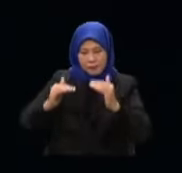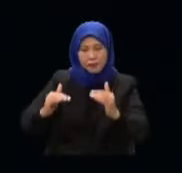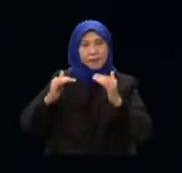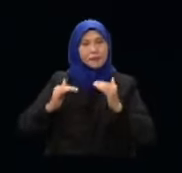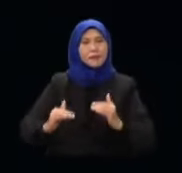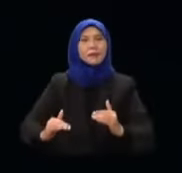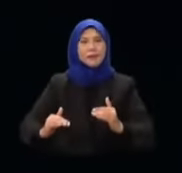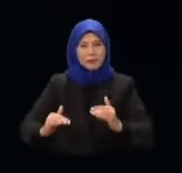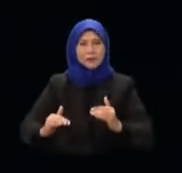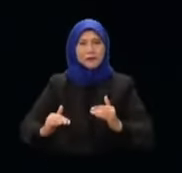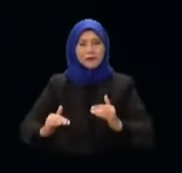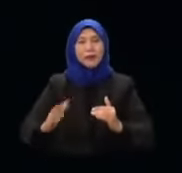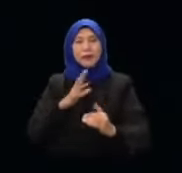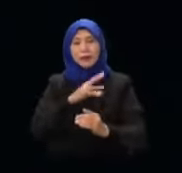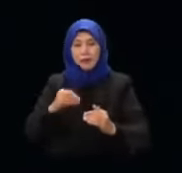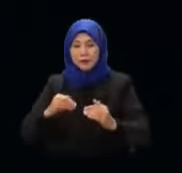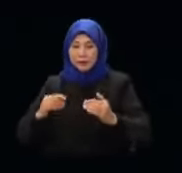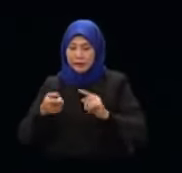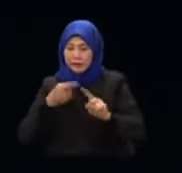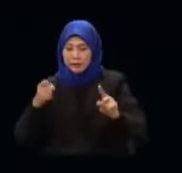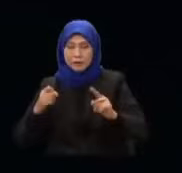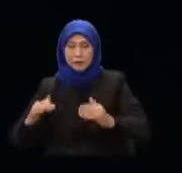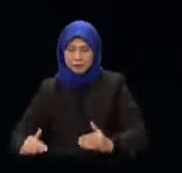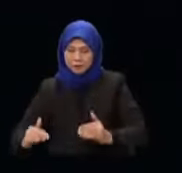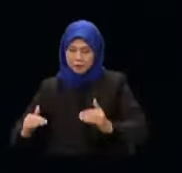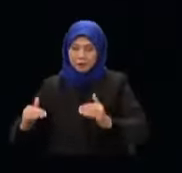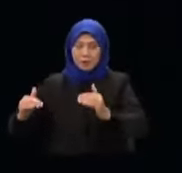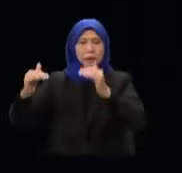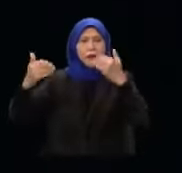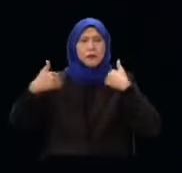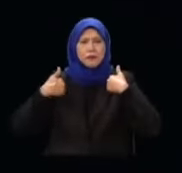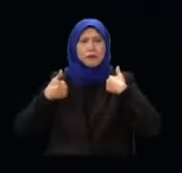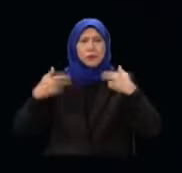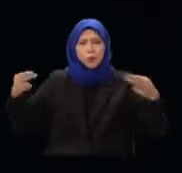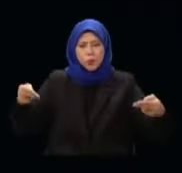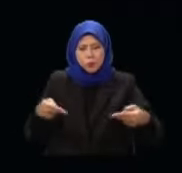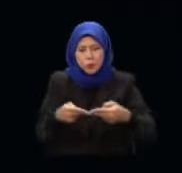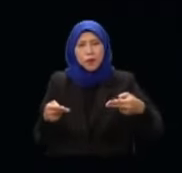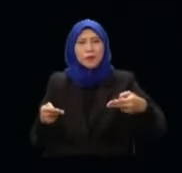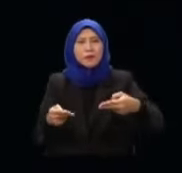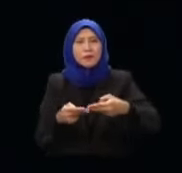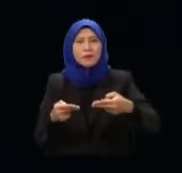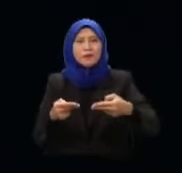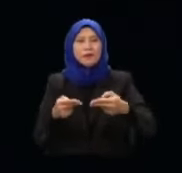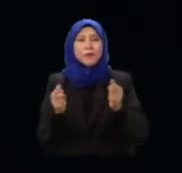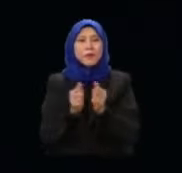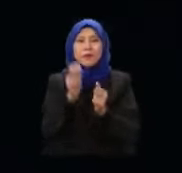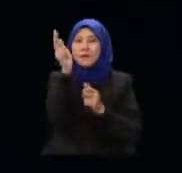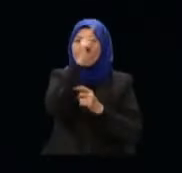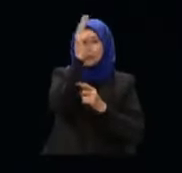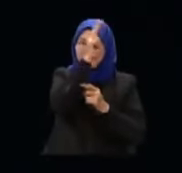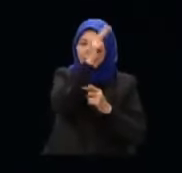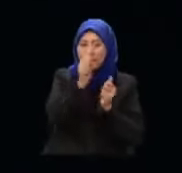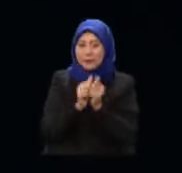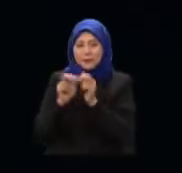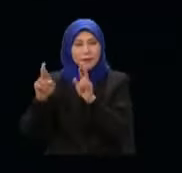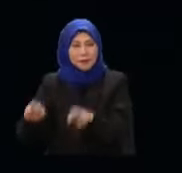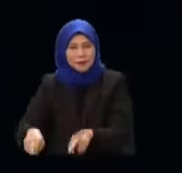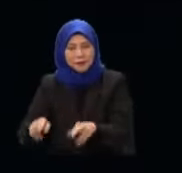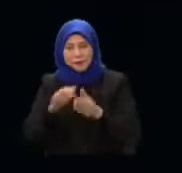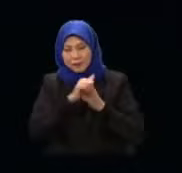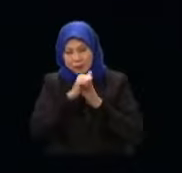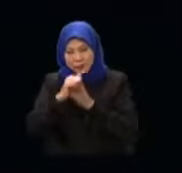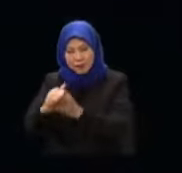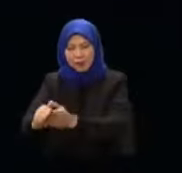daripada bawah mungkin naik ke daerah negeri naik atas manualnya hubungan antara Kerajaan dengan rakyat ke